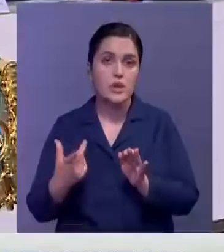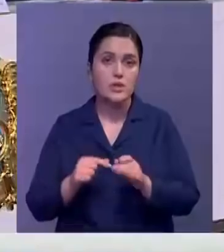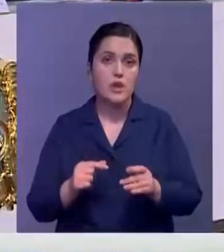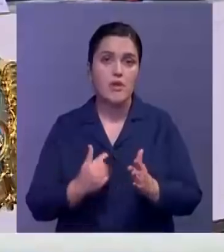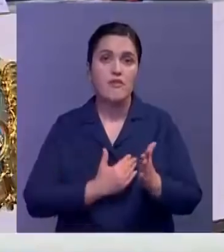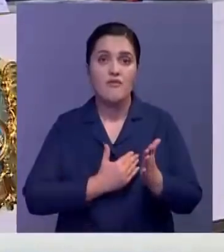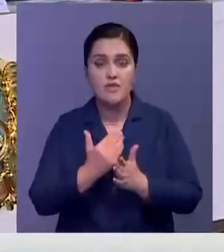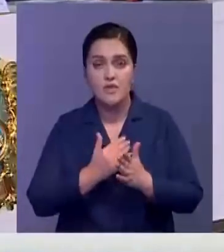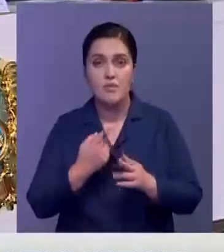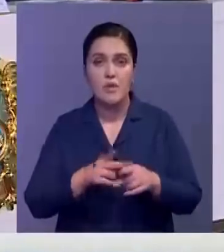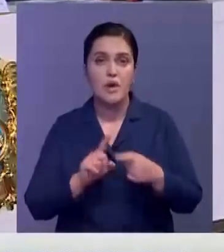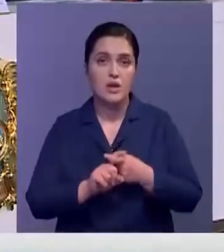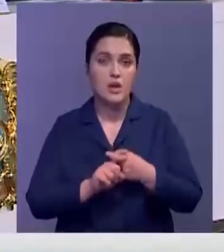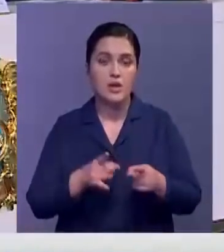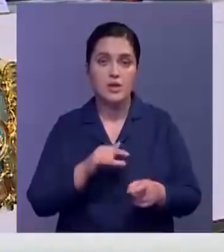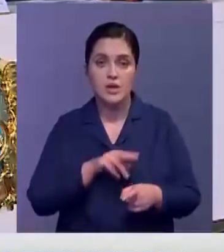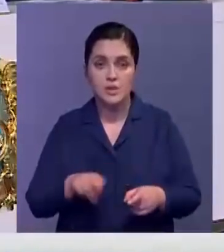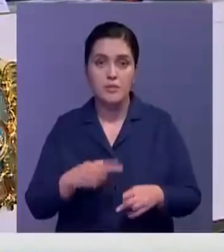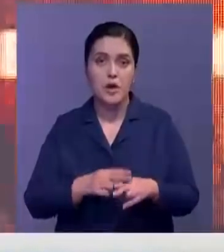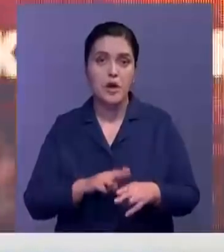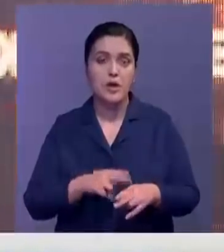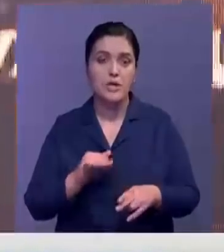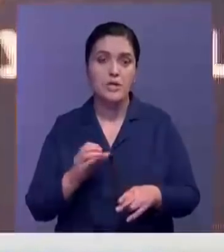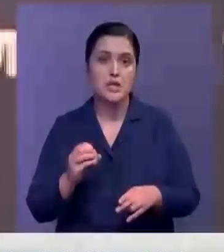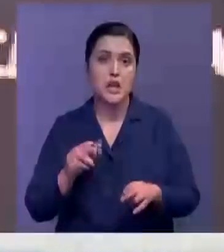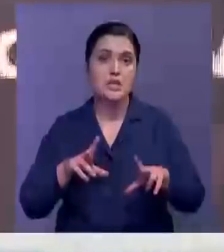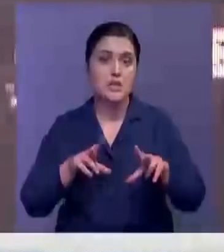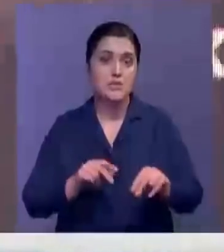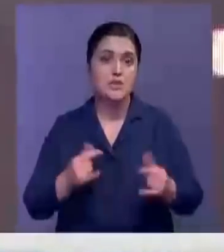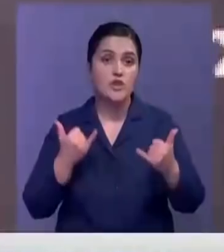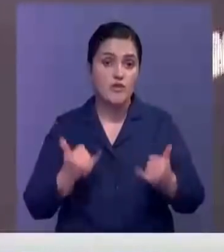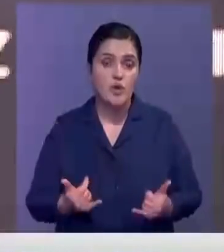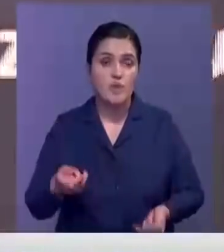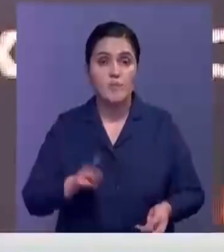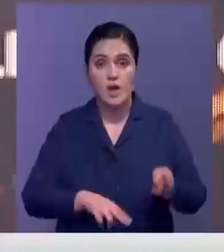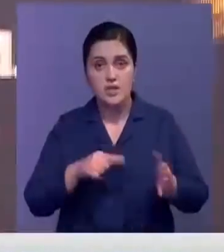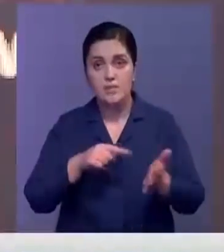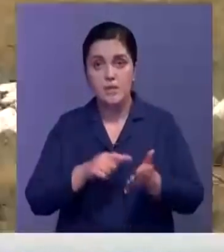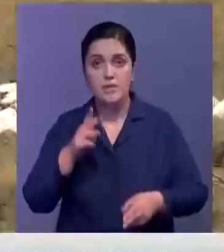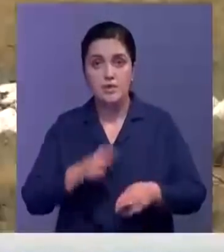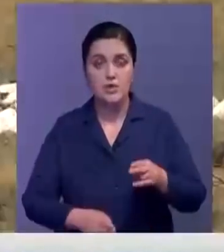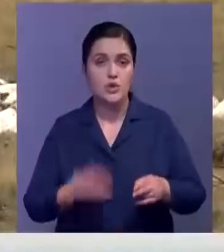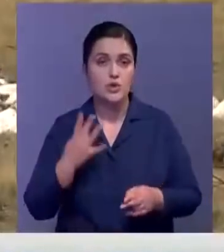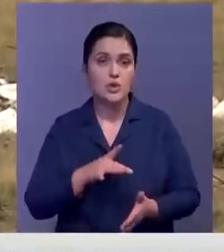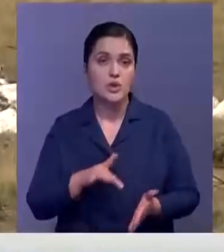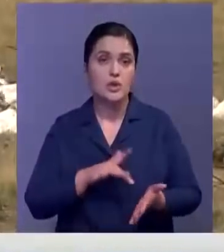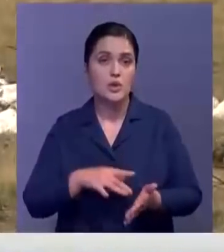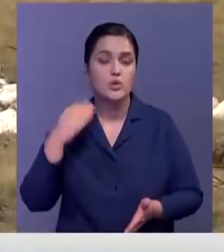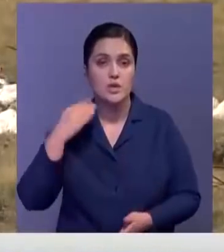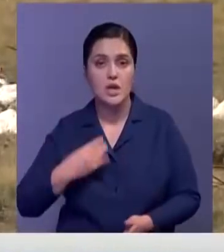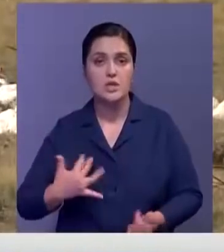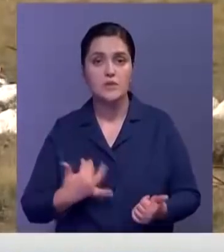подтвержден высокопатогенный птичий грипп. Тем не менее, Гульмира Исаева заверила, что на сегодня падеж птицы прекратился в 4 регионах.